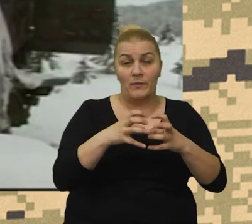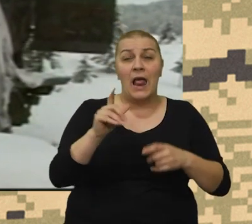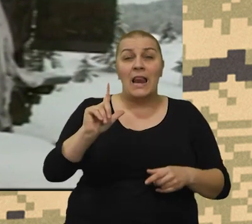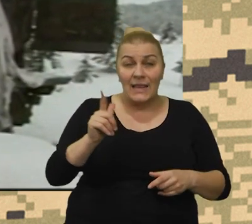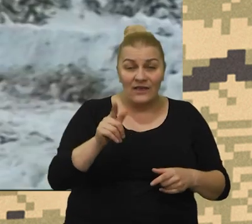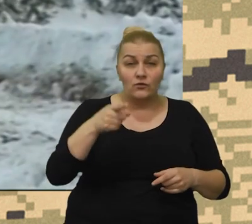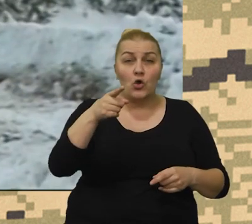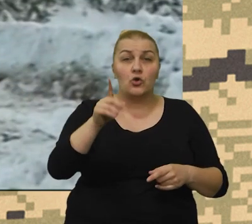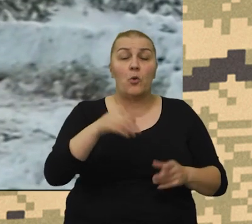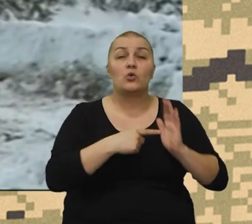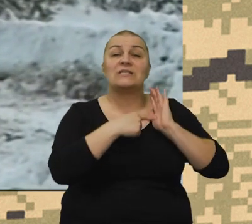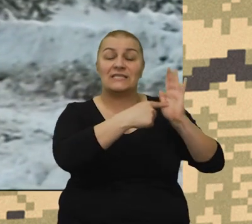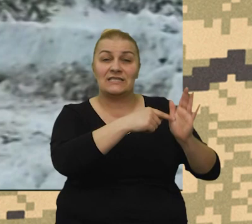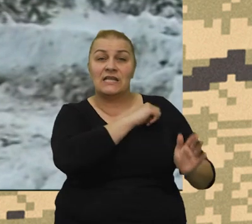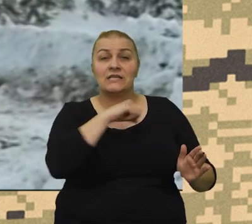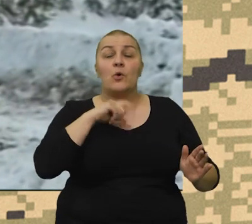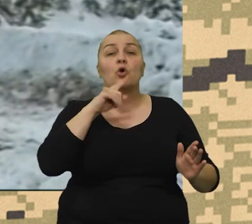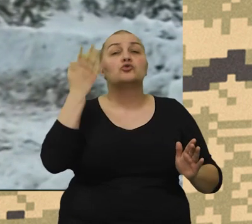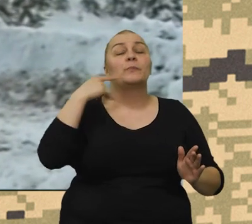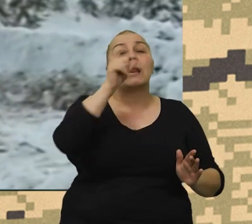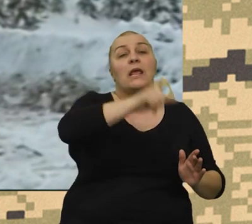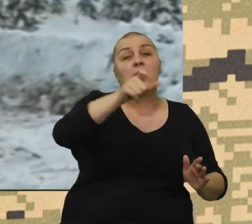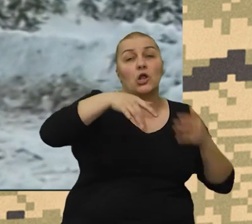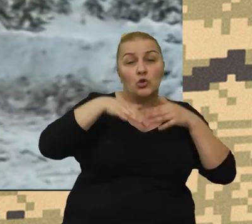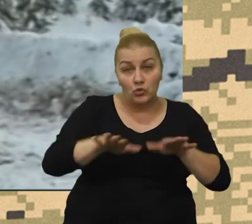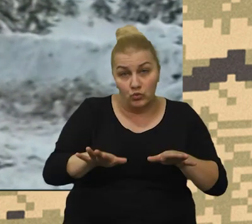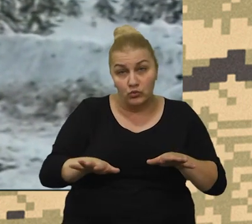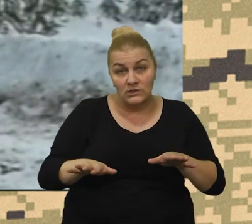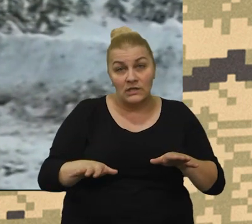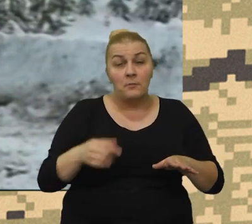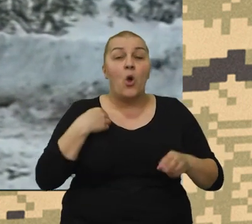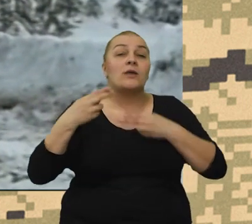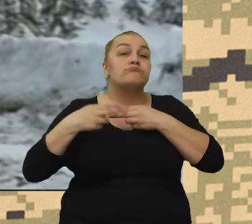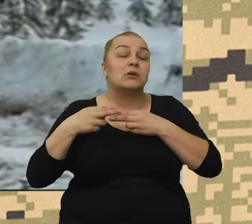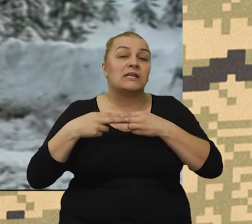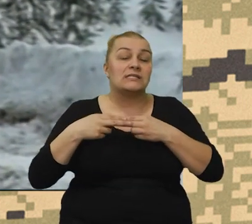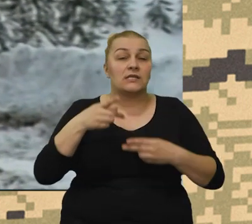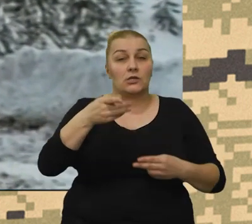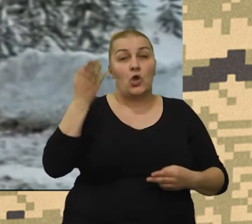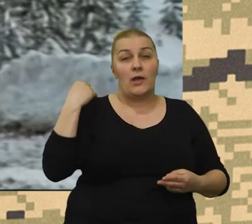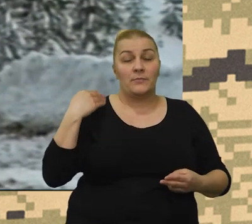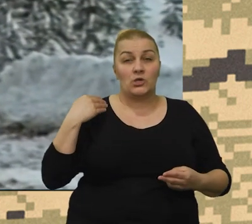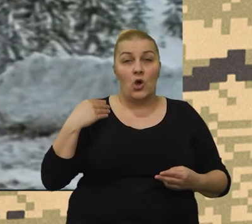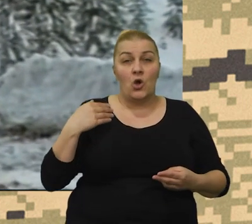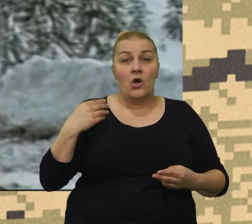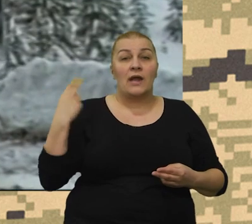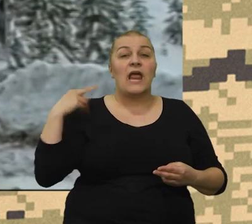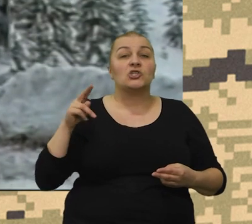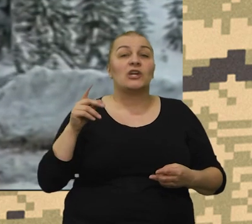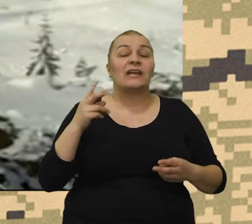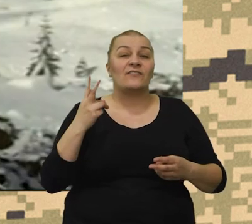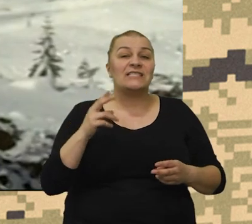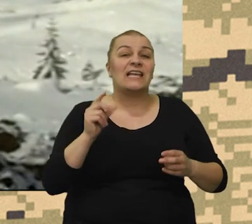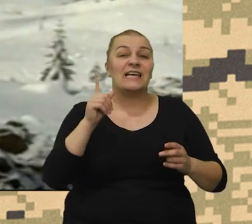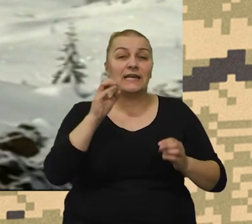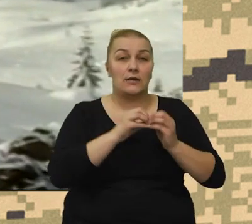Livno. Tu mogu isticati samo koji su bili ljudi mene bliski. To je bio načelnik